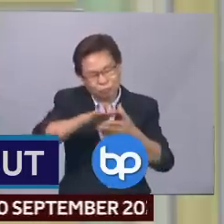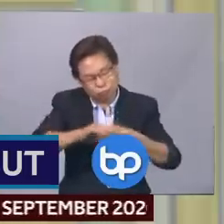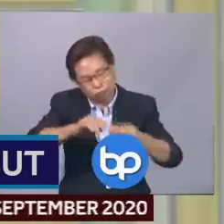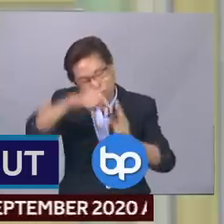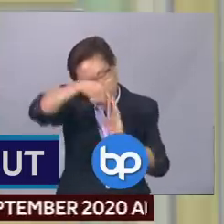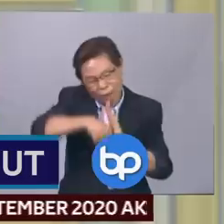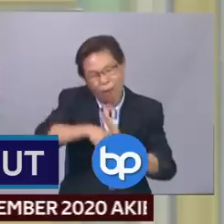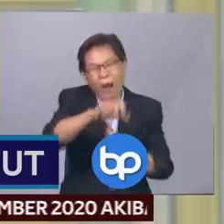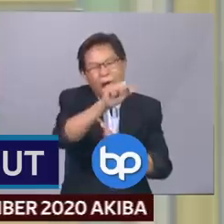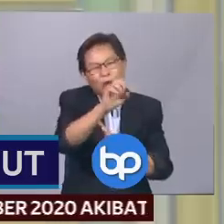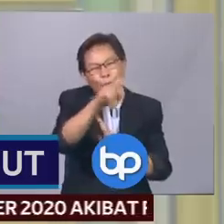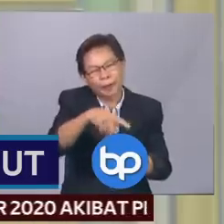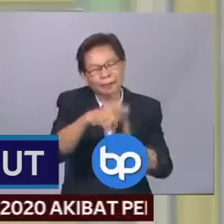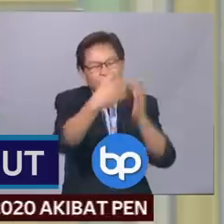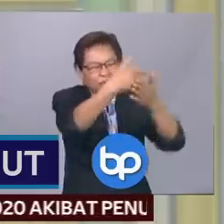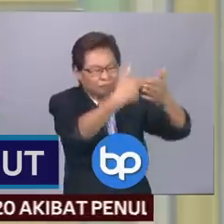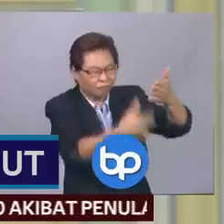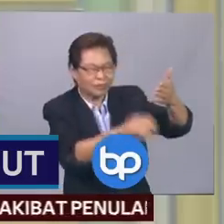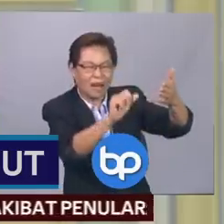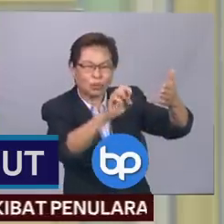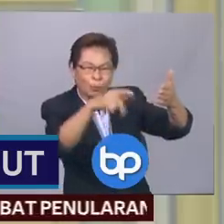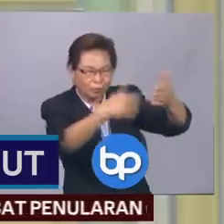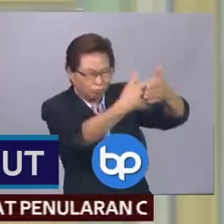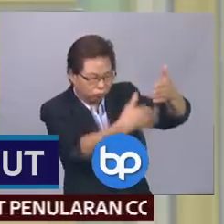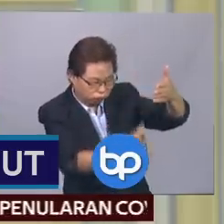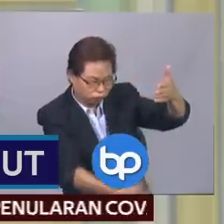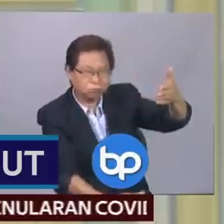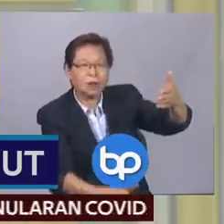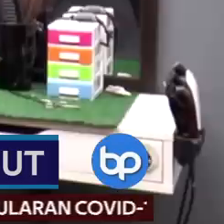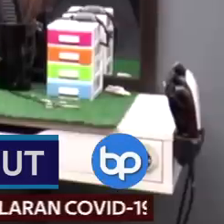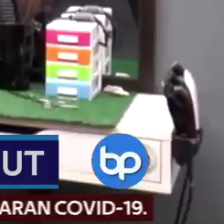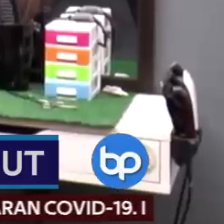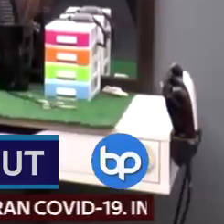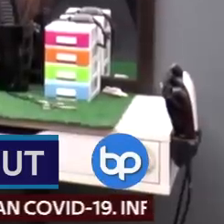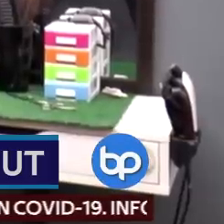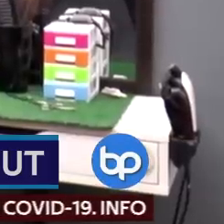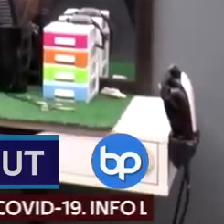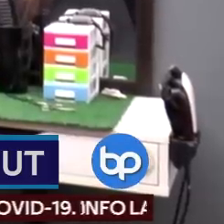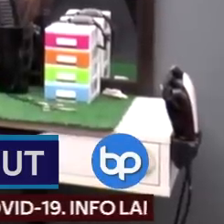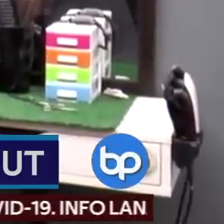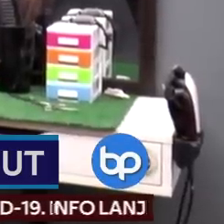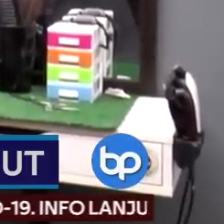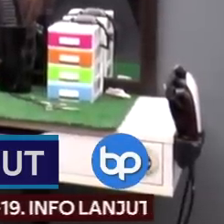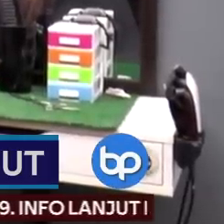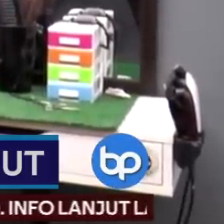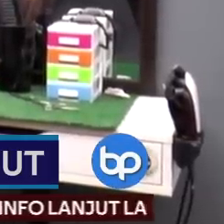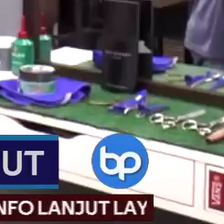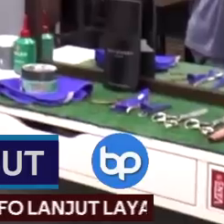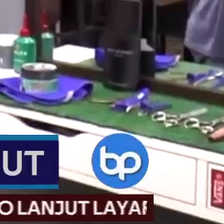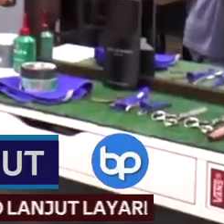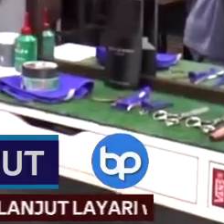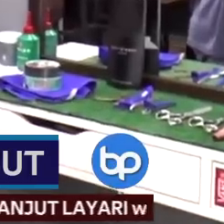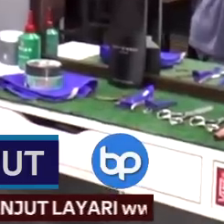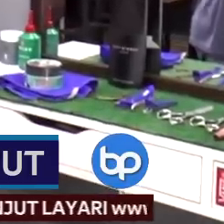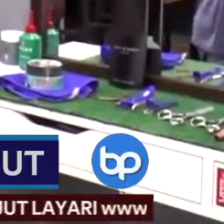di SOP detail dan sebagainya, tentu saja akan dikeluarkan oleh pihak MITI. MITI sebelum ini mengeluarkan senarai 7